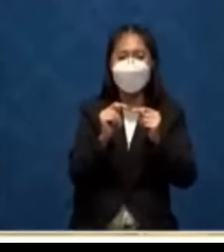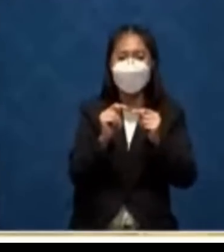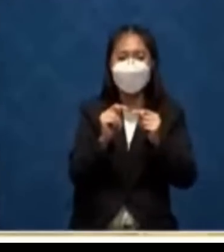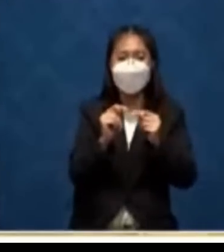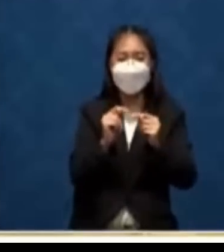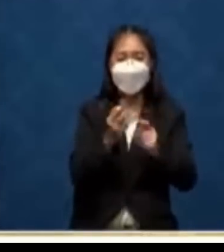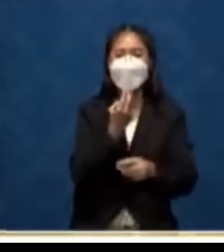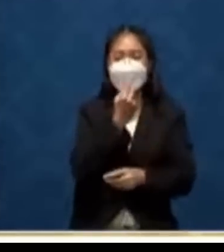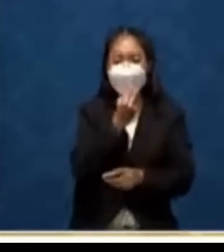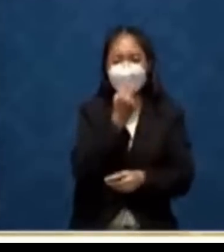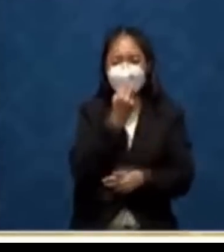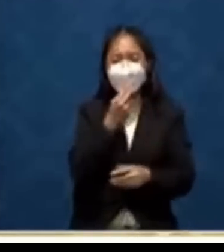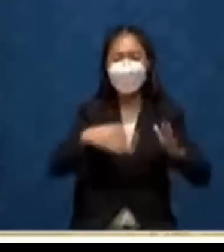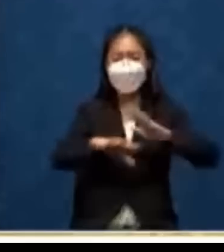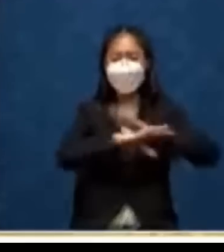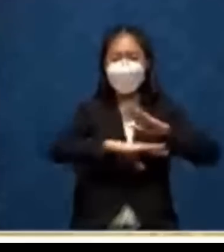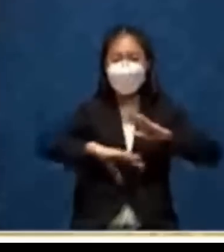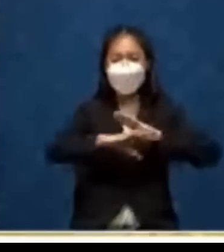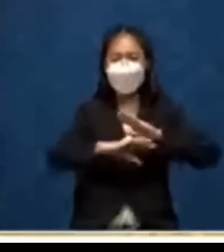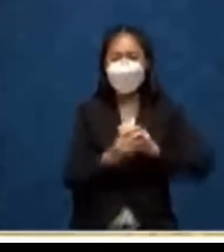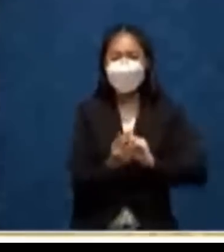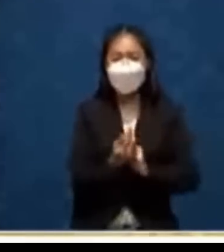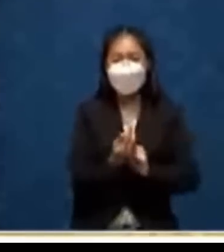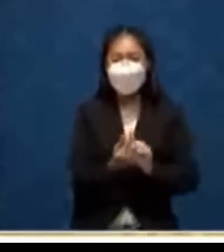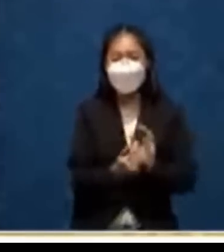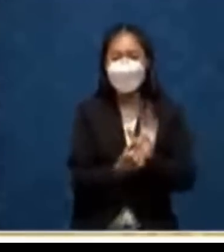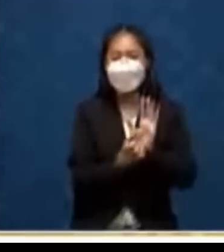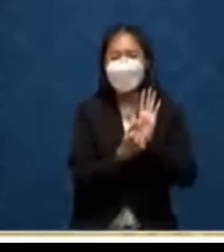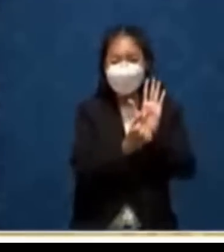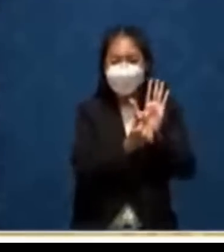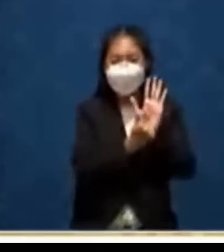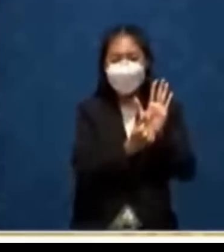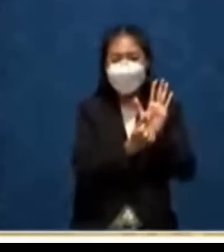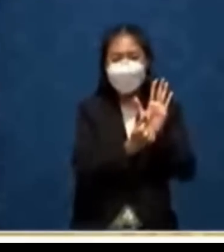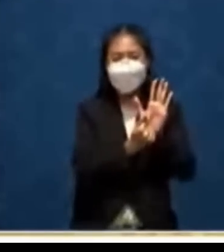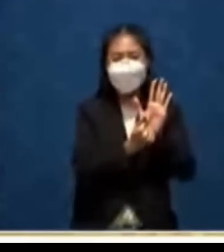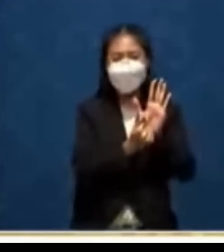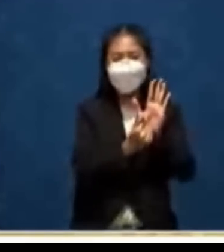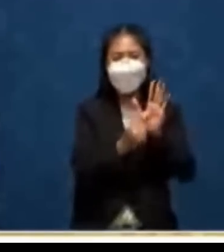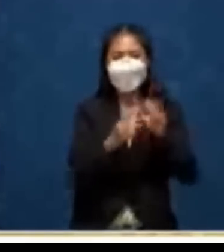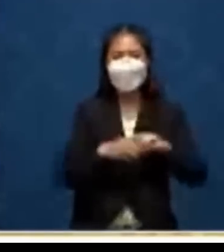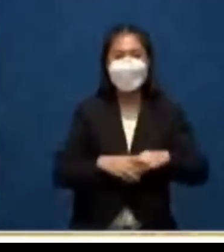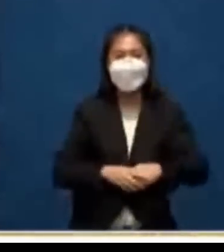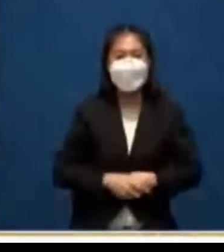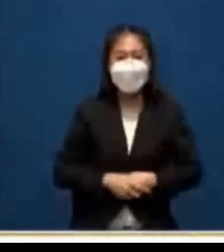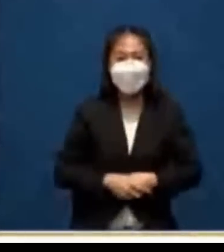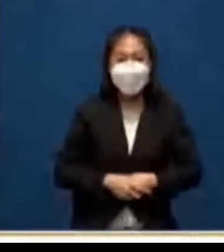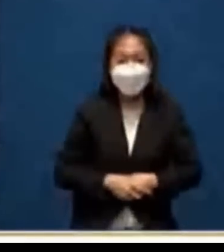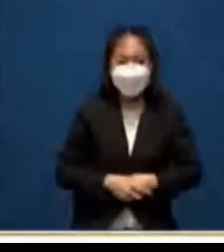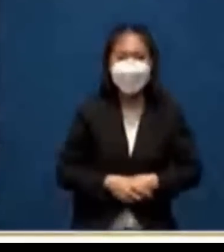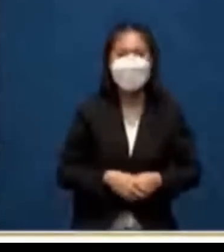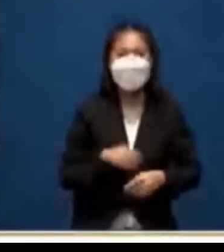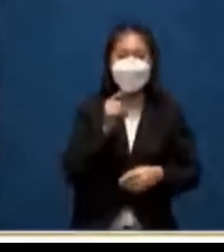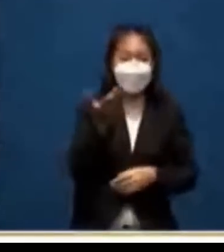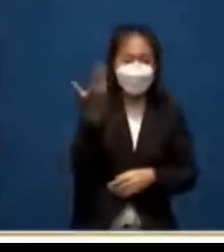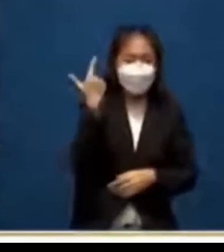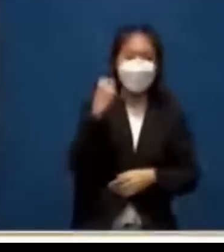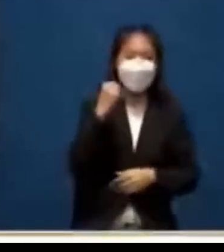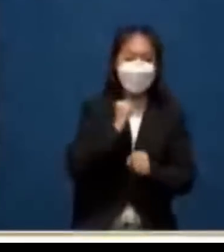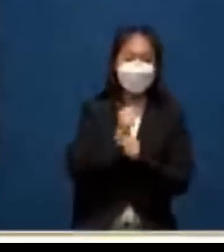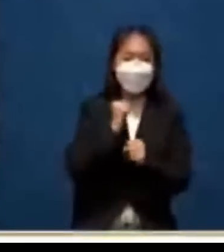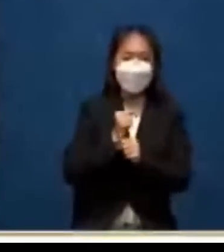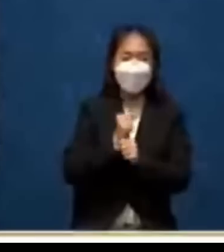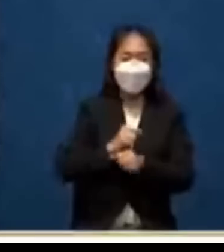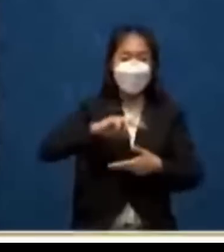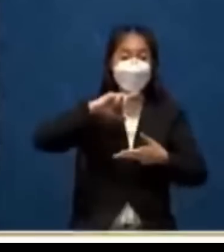หนึ่งดูได้จากสิ่งนี้ครับพฤษภา64ในวันที่คุณธรรมนัสยังเป็นรัฐมนตรีและอยู่พรรคพลังประชารัฐ